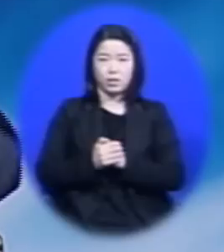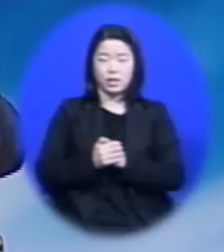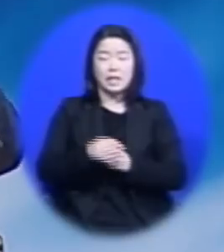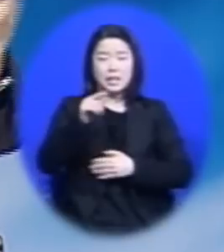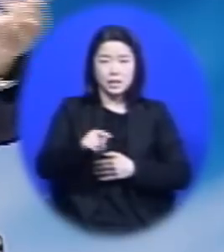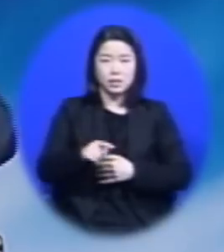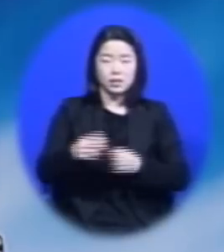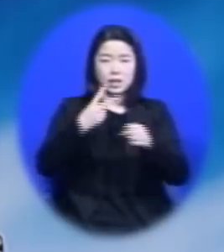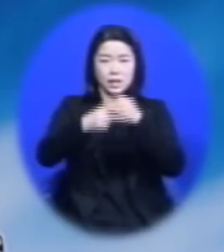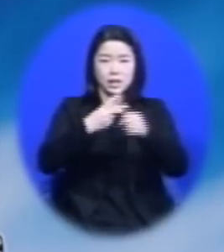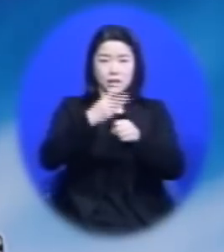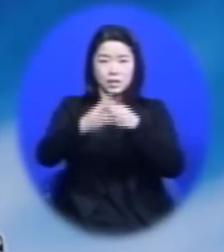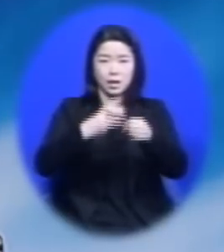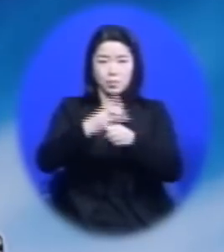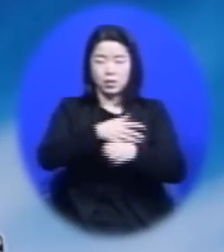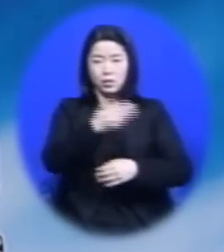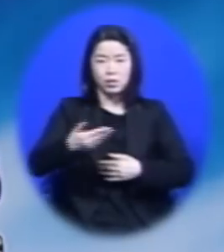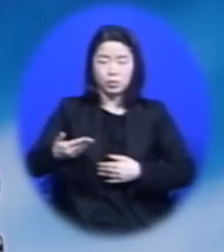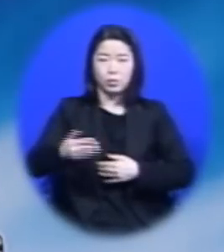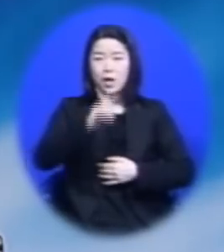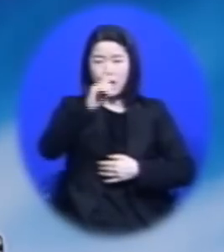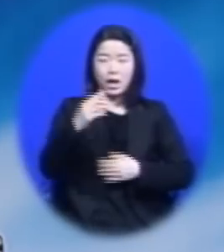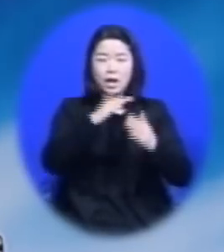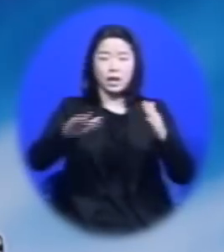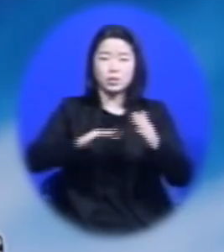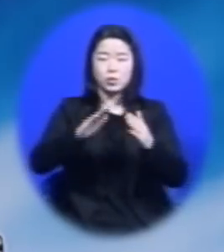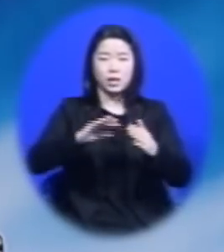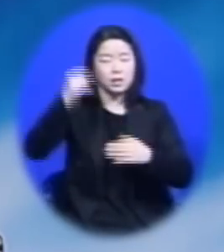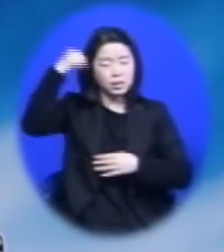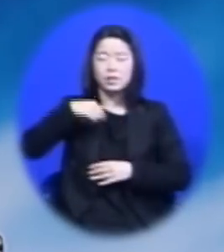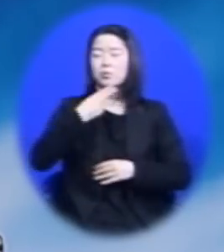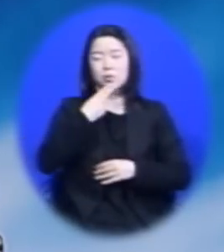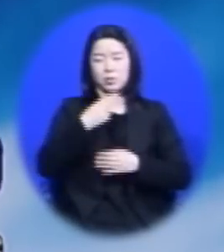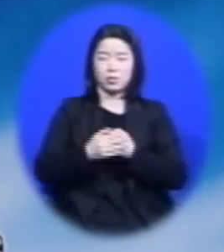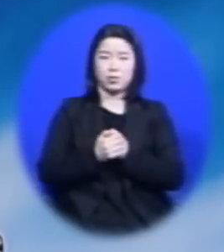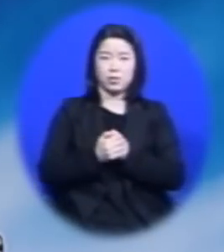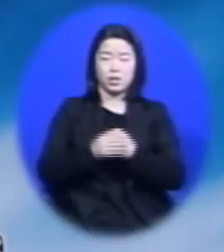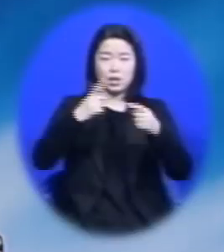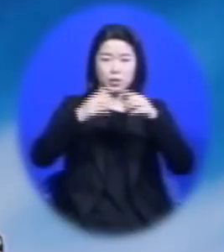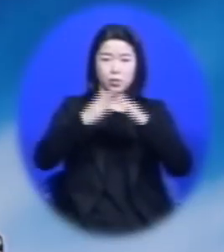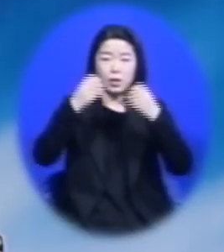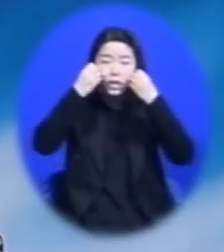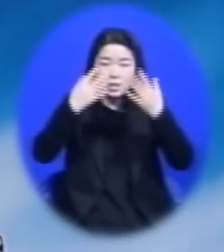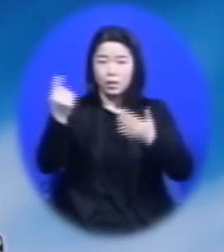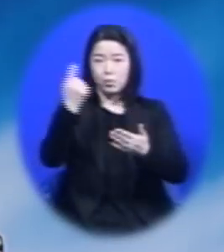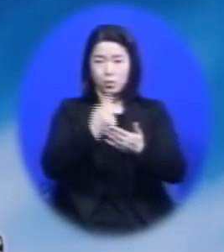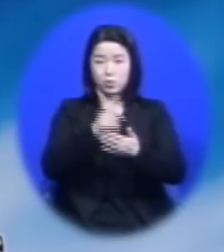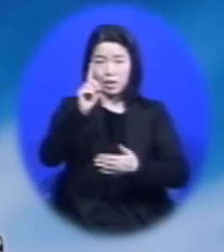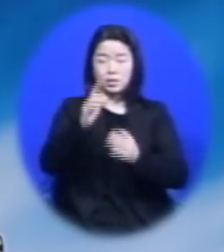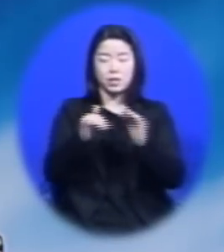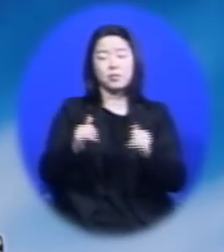그러니까 2년 3년 지나도 여전히 한 가족이라는 느낌이 안 드는 거예요 교회에 새로 오셨어요 한